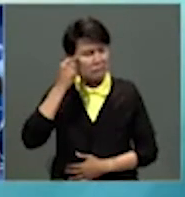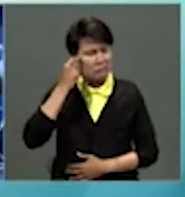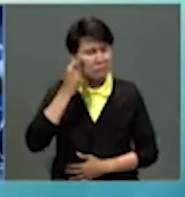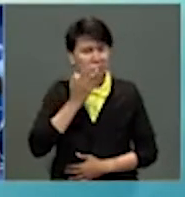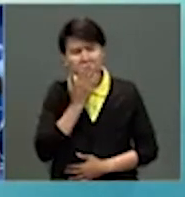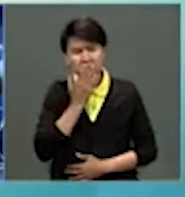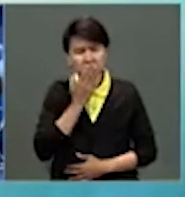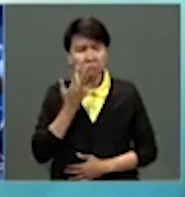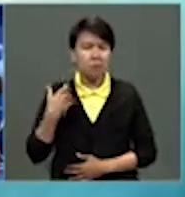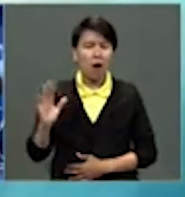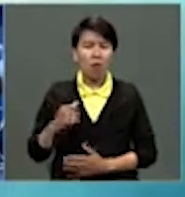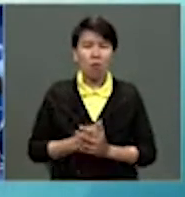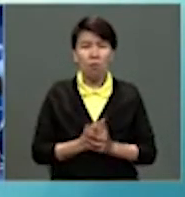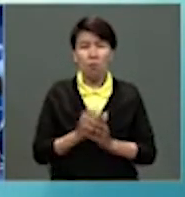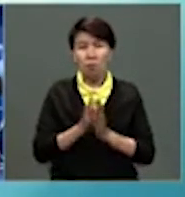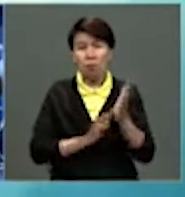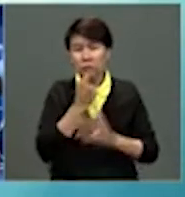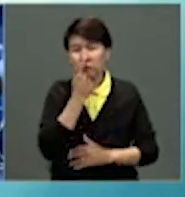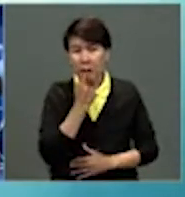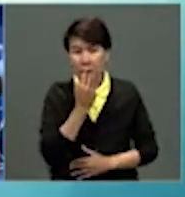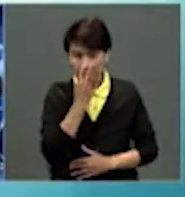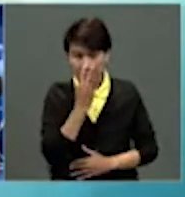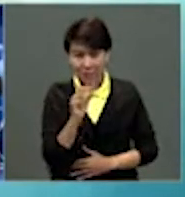ก็ไม่สนับสนุนแล้วก็ไม่แสดงความคิดเห็นเป็นส่วนใหญ่กว่าครับเรียกว่าแดงเถือกเลยนะครับ45.2